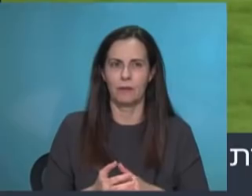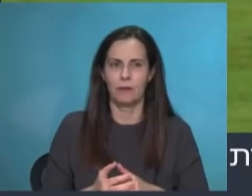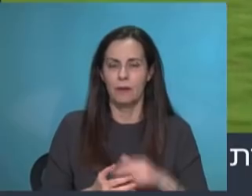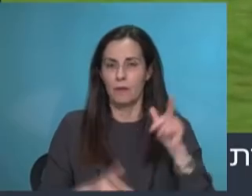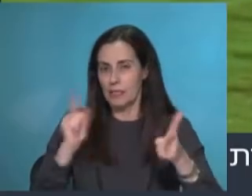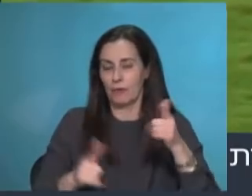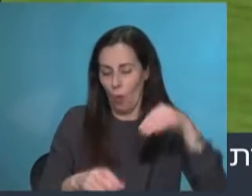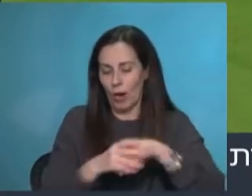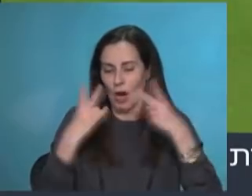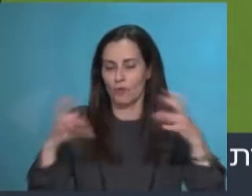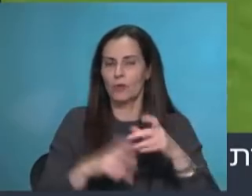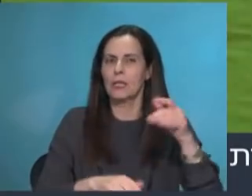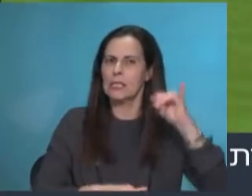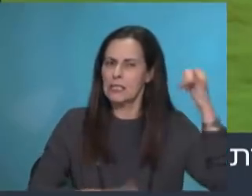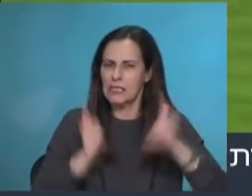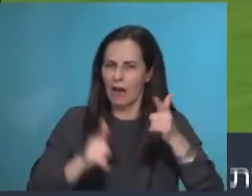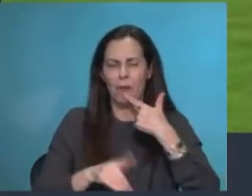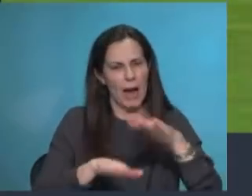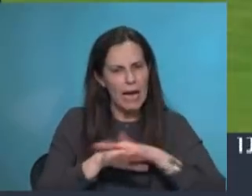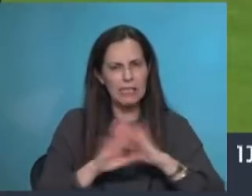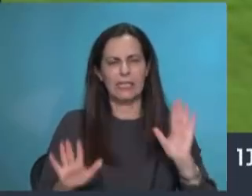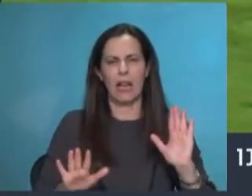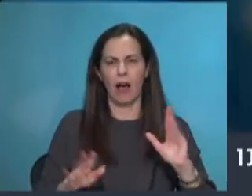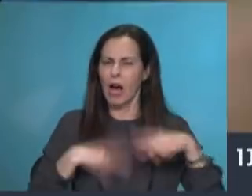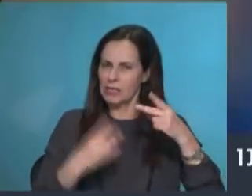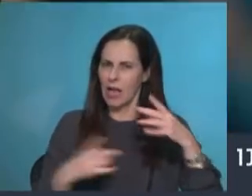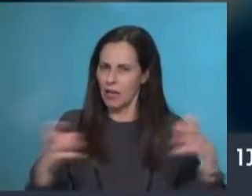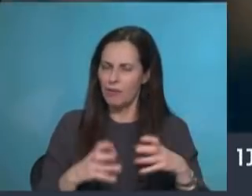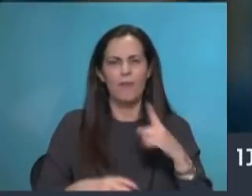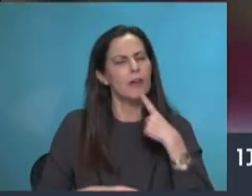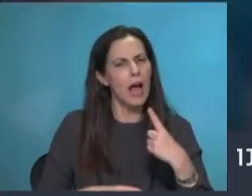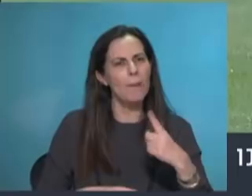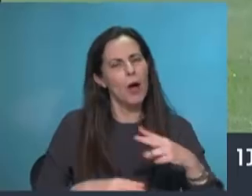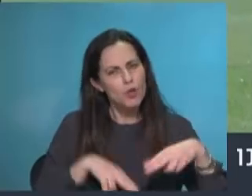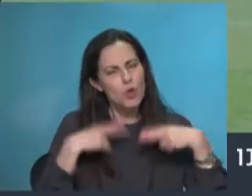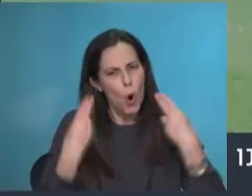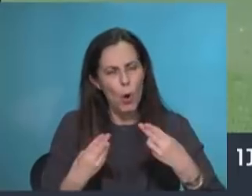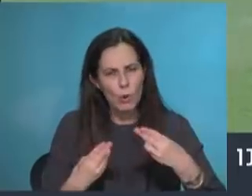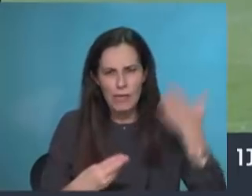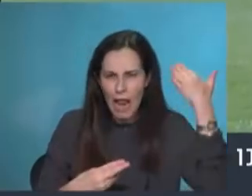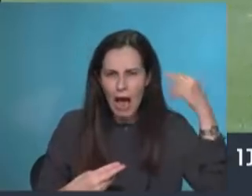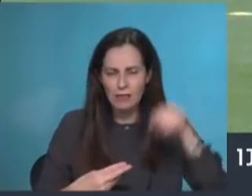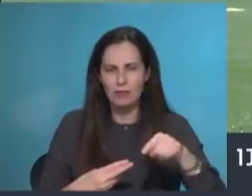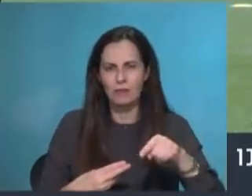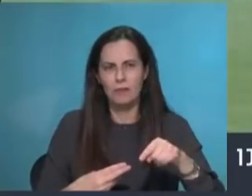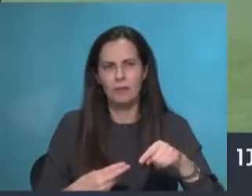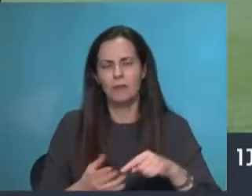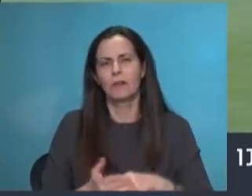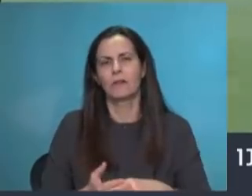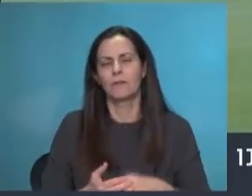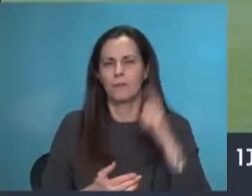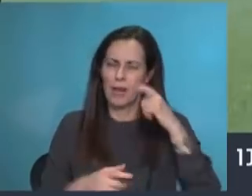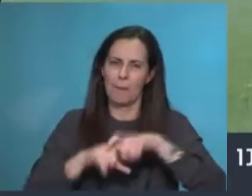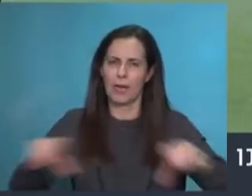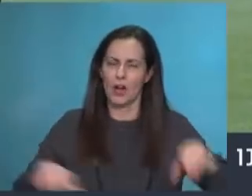Aaron. מאז התנצל זהבי, חזר לנבחרת, וגם דיבר על החזרה מאז המקרה ההוא לזירת הפשע.